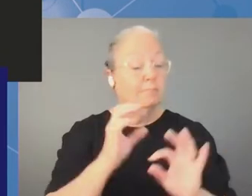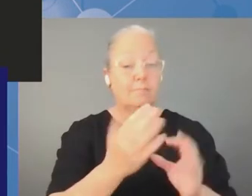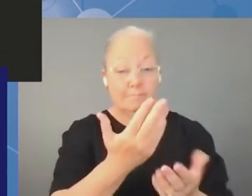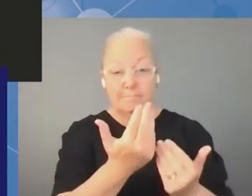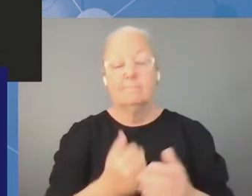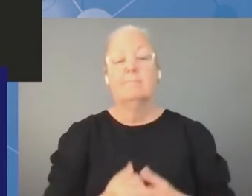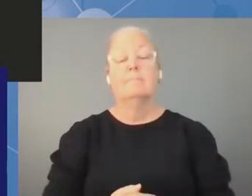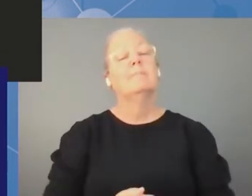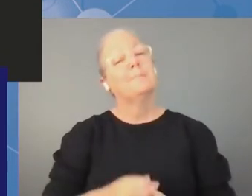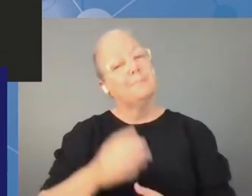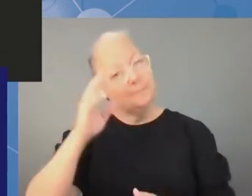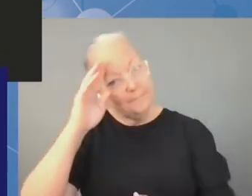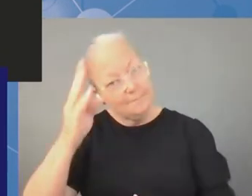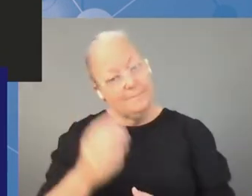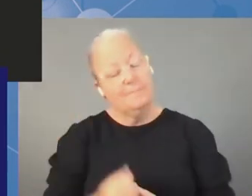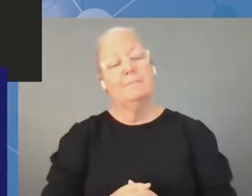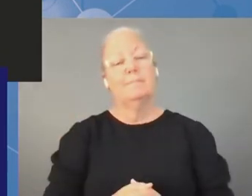نسمعك يا خورخي.